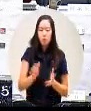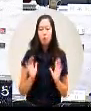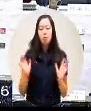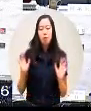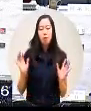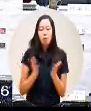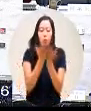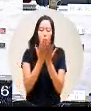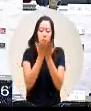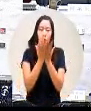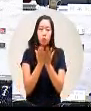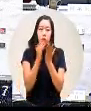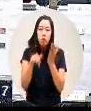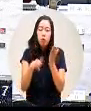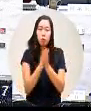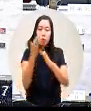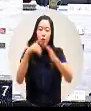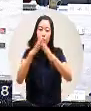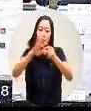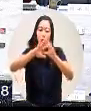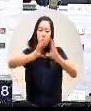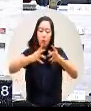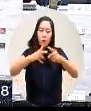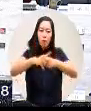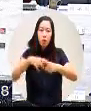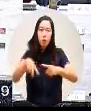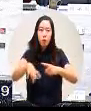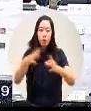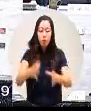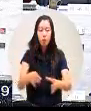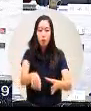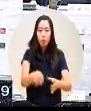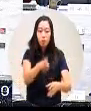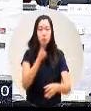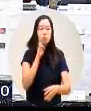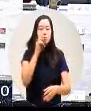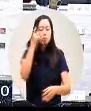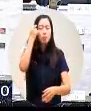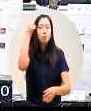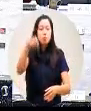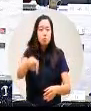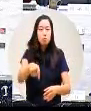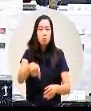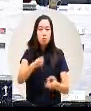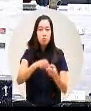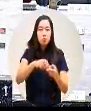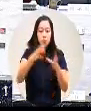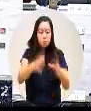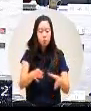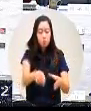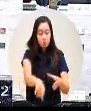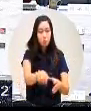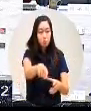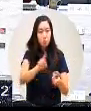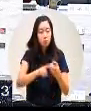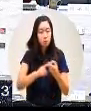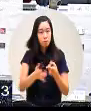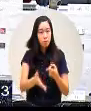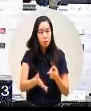伫遐读册，迄国校诶学生伫遐读册，哎，你一年迄会址伫遐敢有适当？来，请